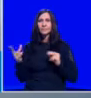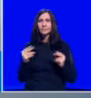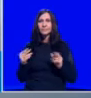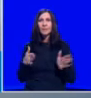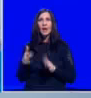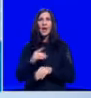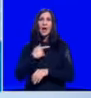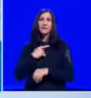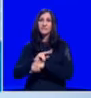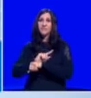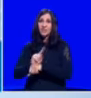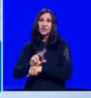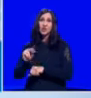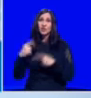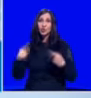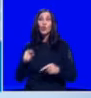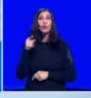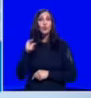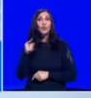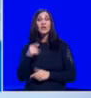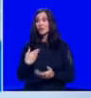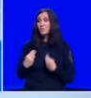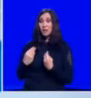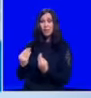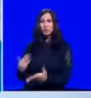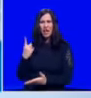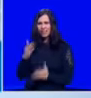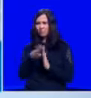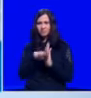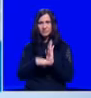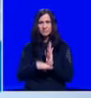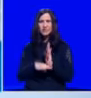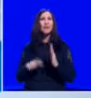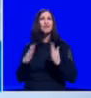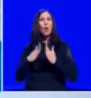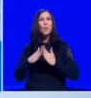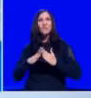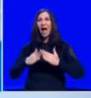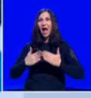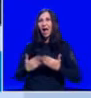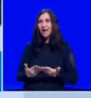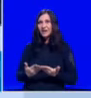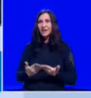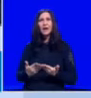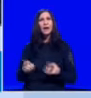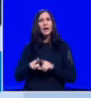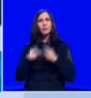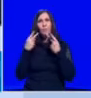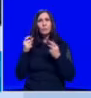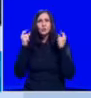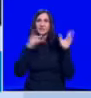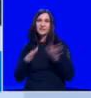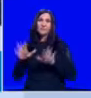обаче аз веднага ще ви кажа друго. А това, че е предоставен един списък, домовата книга, да, както стана публично известно. 10